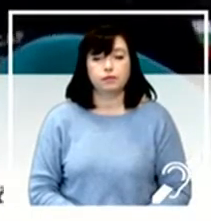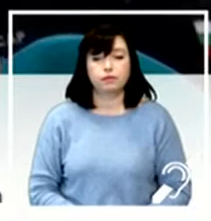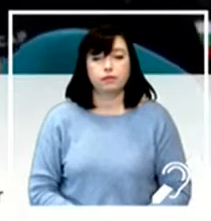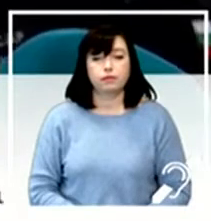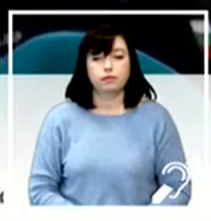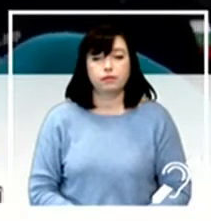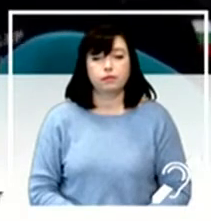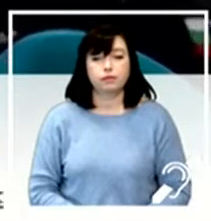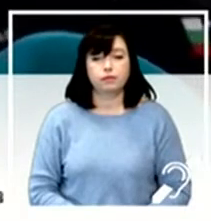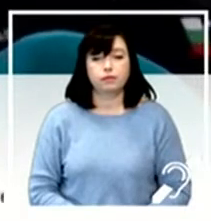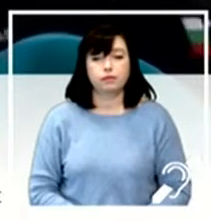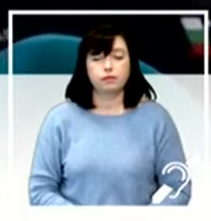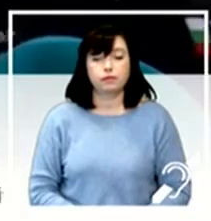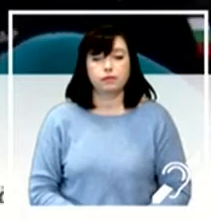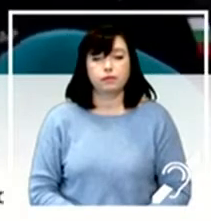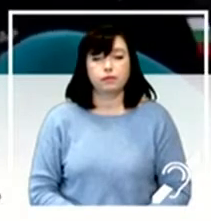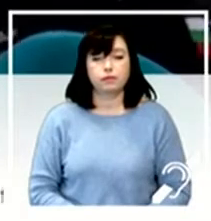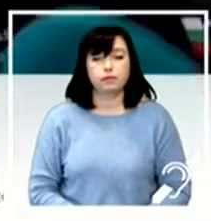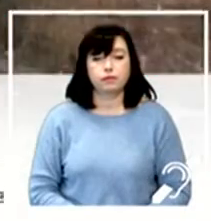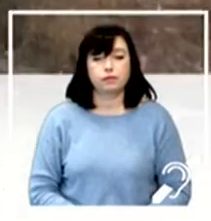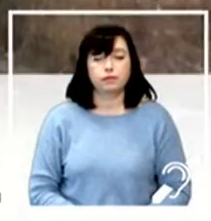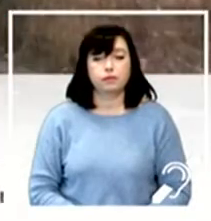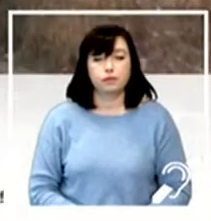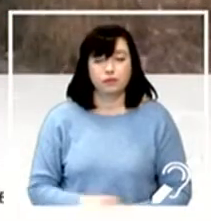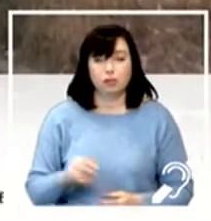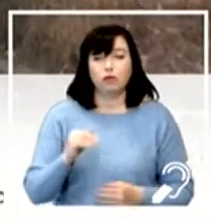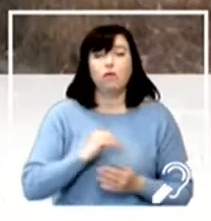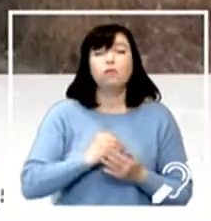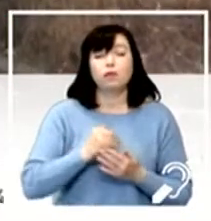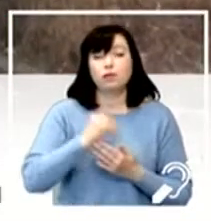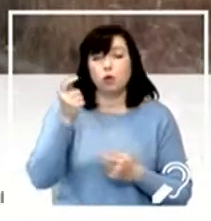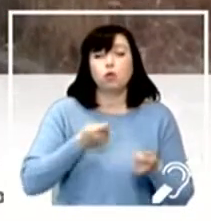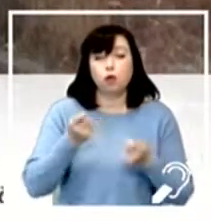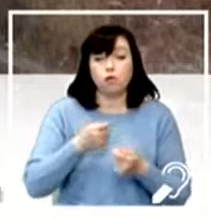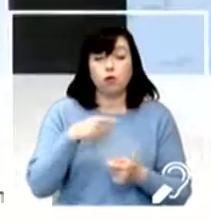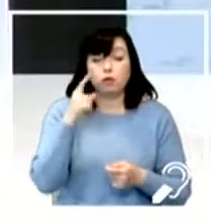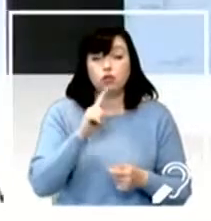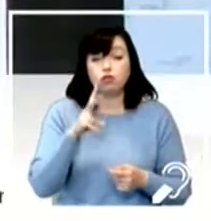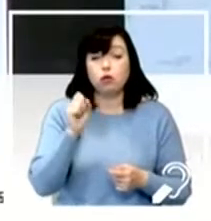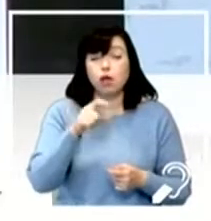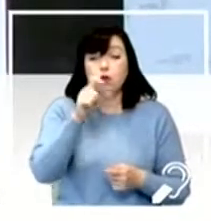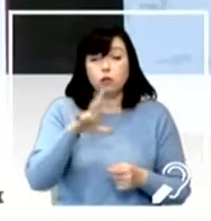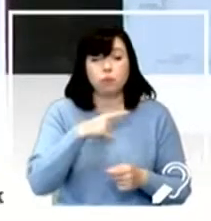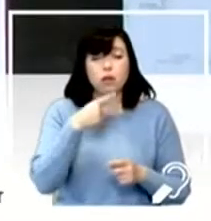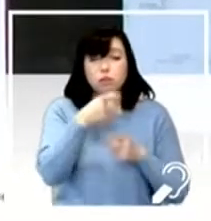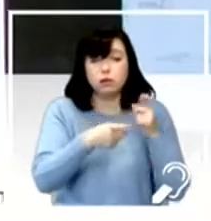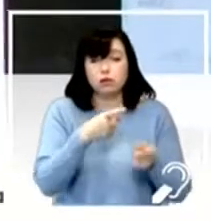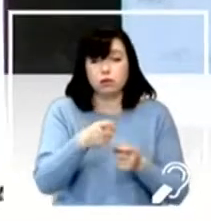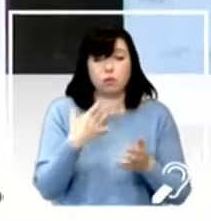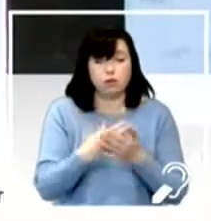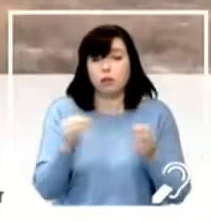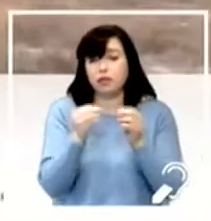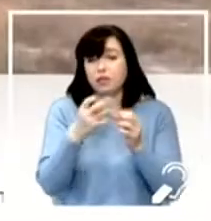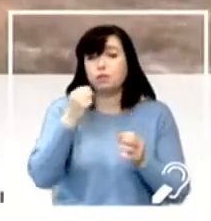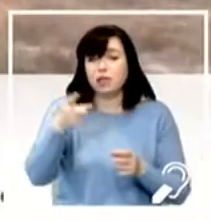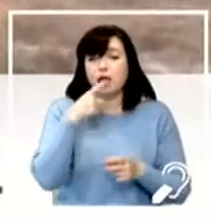ако има инциденти на границата, няма да се посока на наши служители. Oficialii bulgari spun că asupra oamenilor lor au fost trase între 10 și 15 focuri de